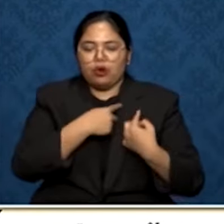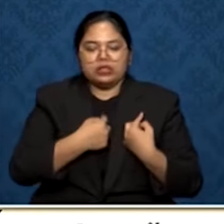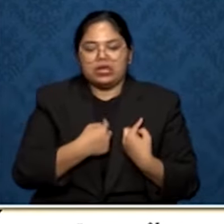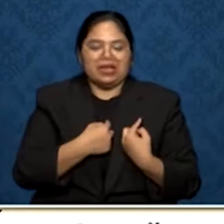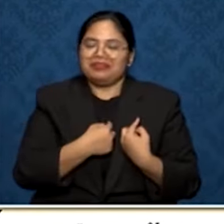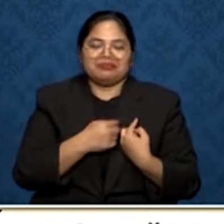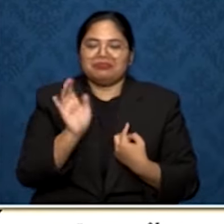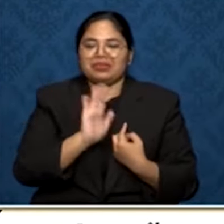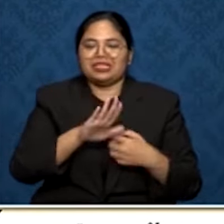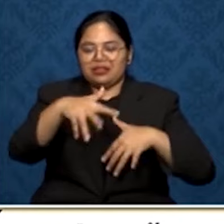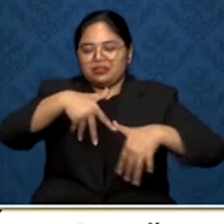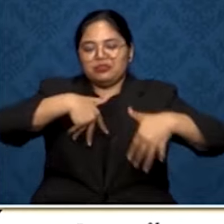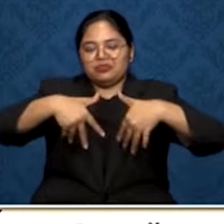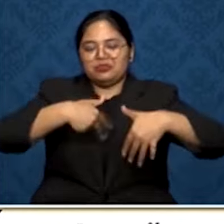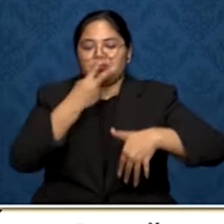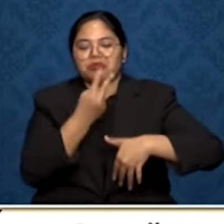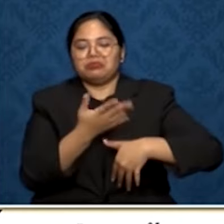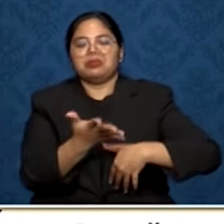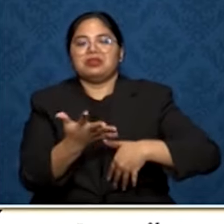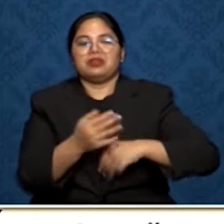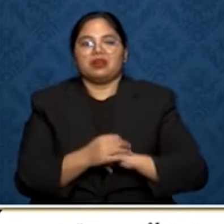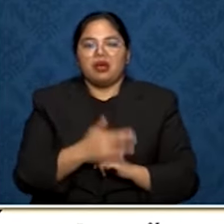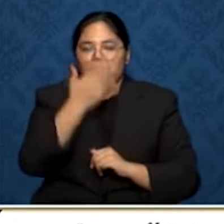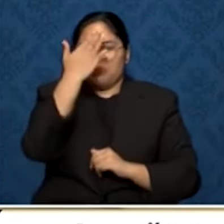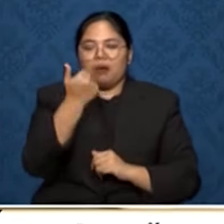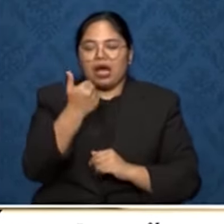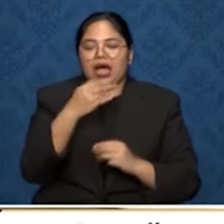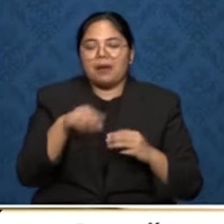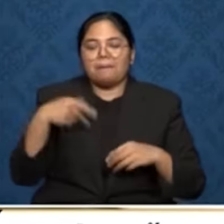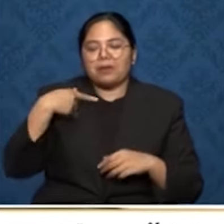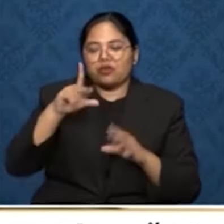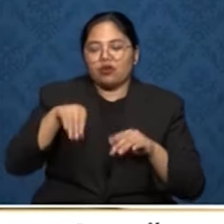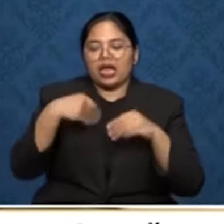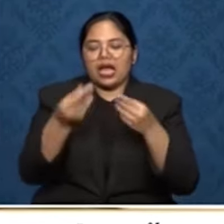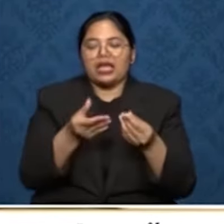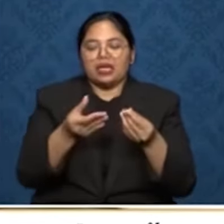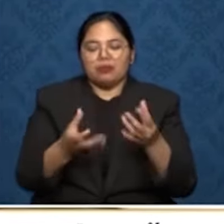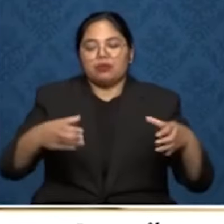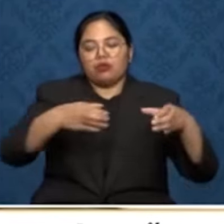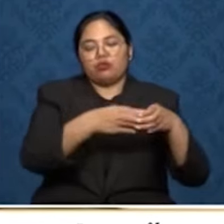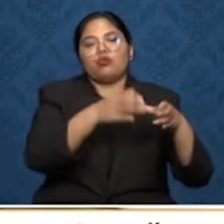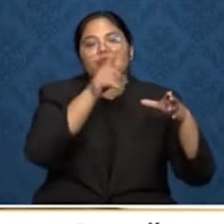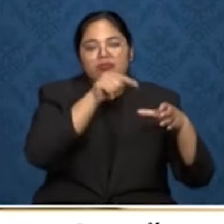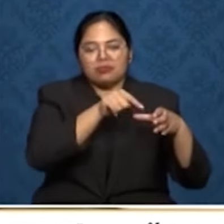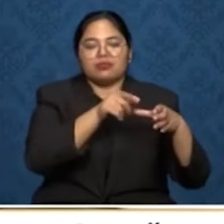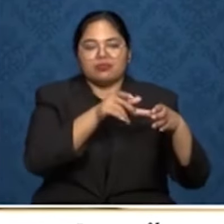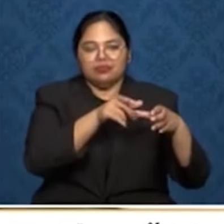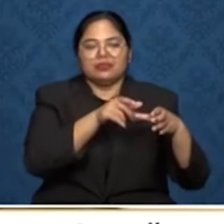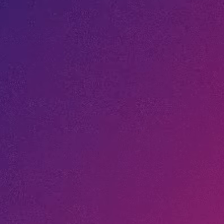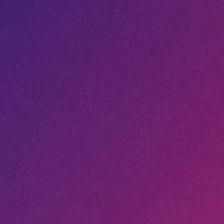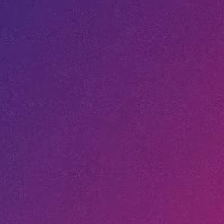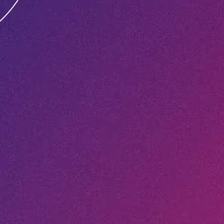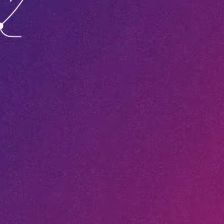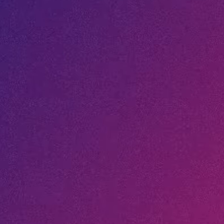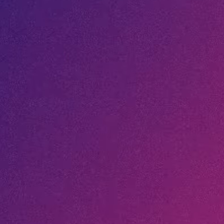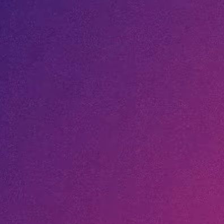ก็อาจจะเกิดข้นได้เพระอาจจะเป็นการเอือผประยชน์กับกลุมคน คนใดคนหน่งก็ได้ครัขอบคมากครั